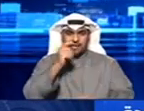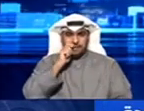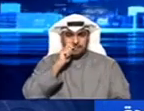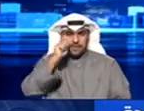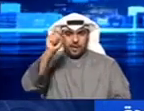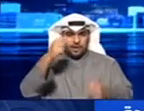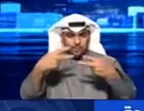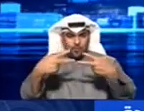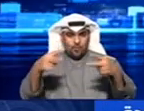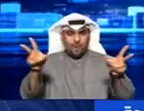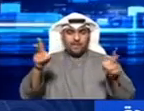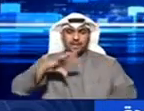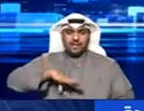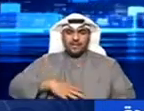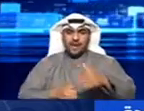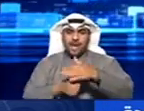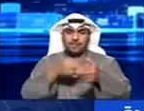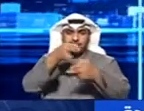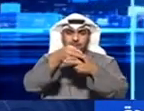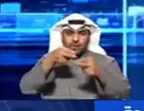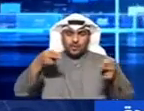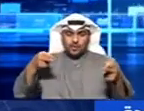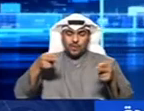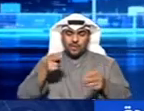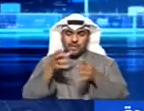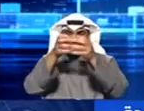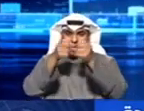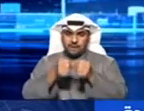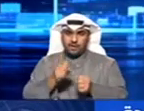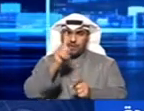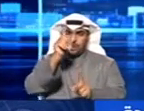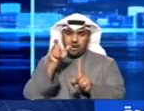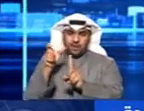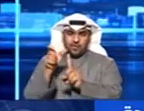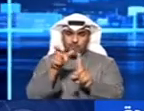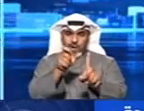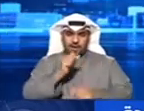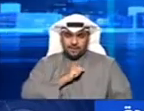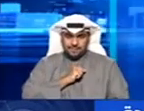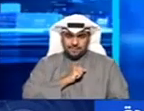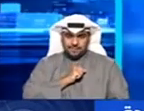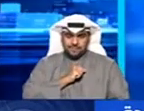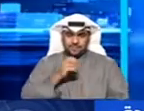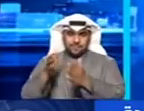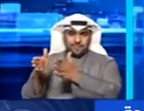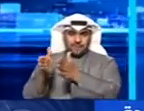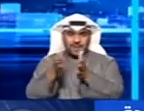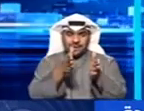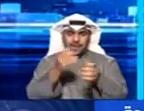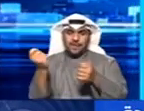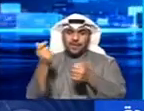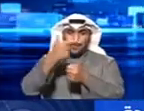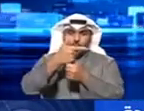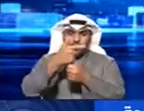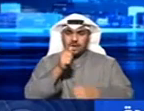حضرة صاحب السمو أمير البلاد الشيخ صباح الأحمد الجابر الصباح حفظه الله ورعاه. ثمن فيها سموه